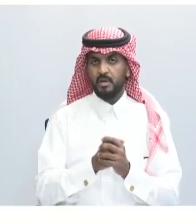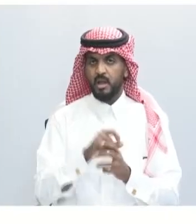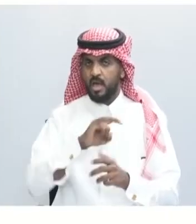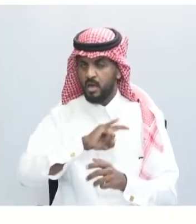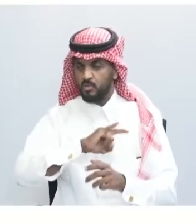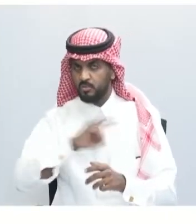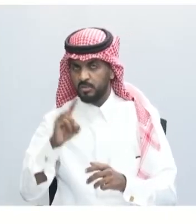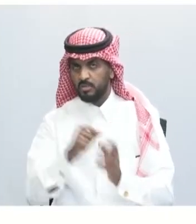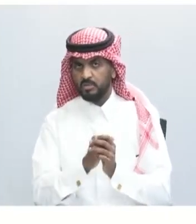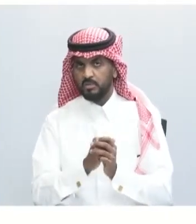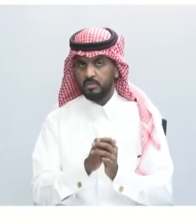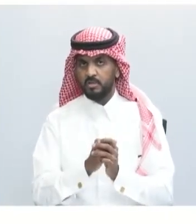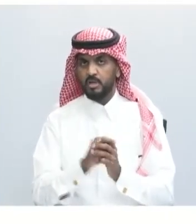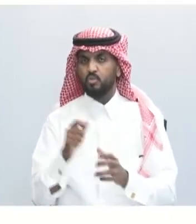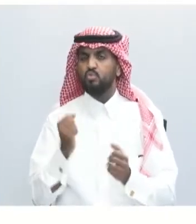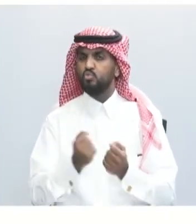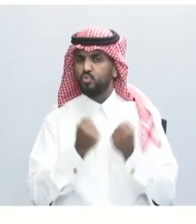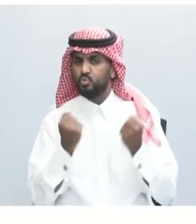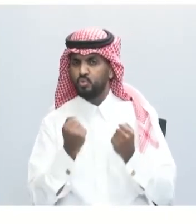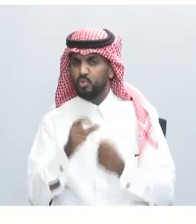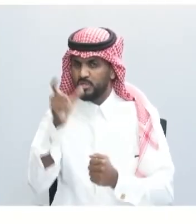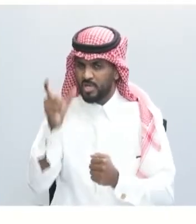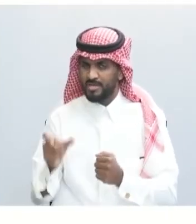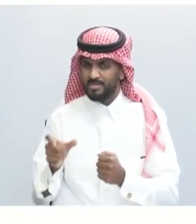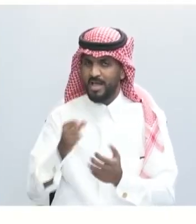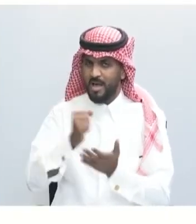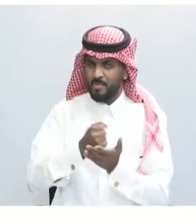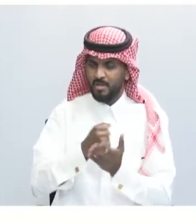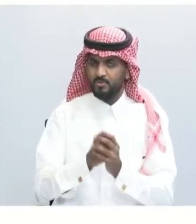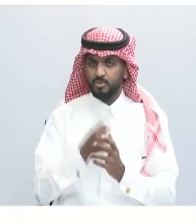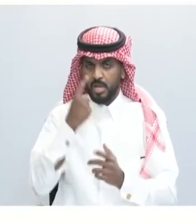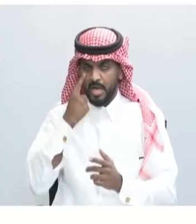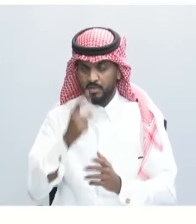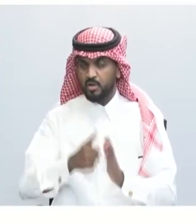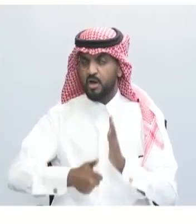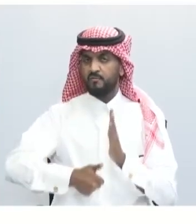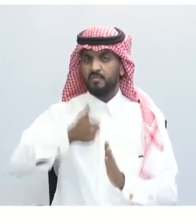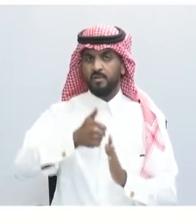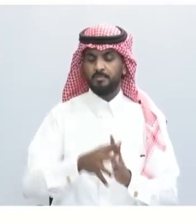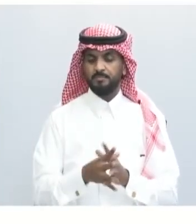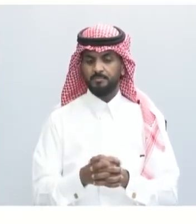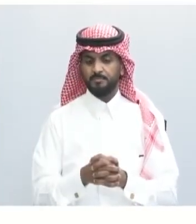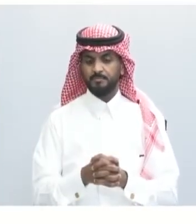ان نستغني عن جهود عامل النظافه التي تجعل حياتنا افضل